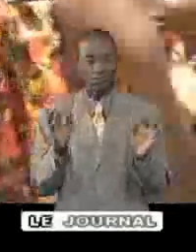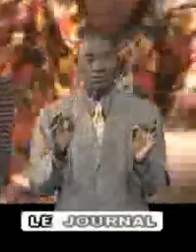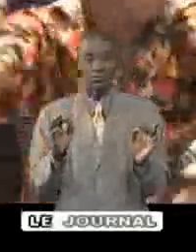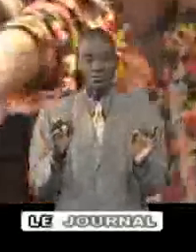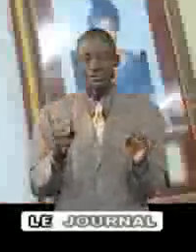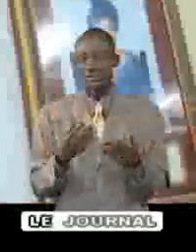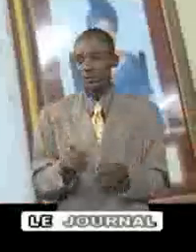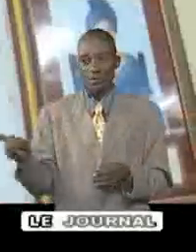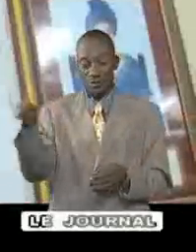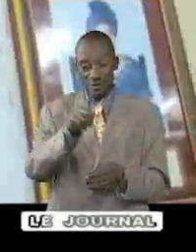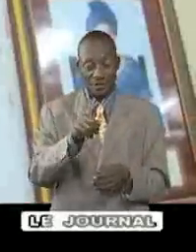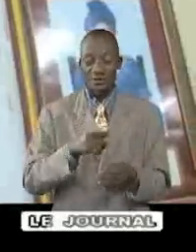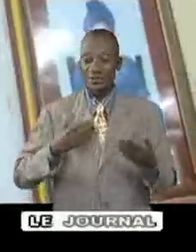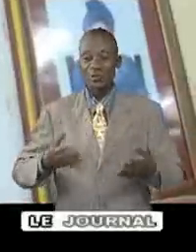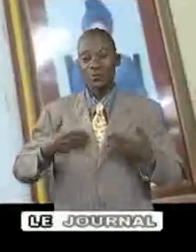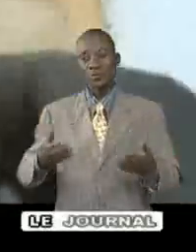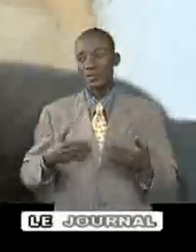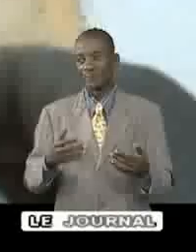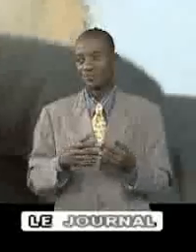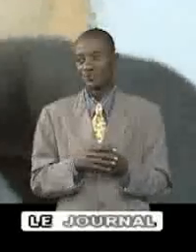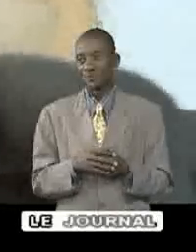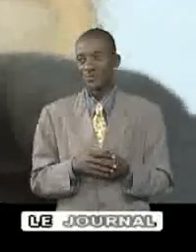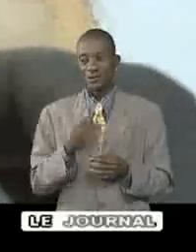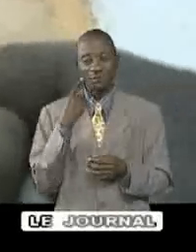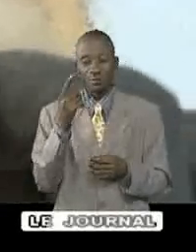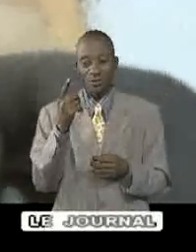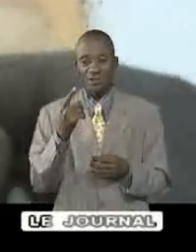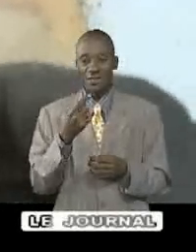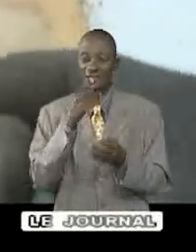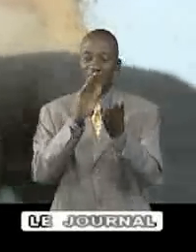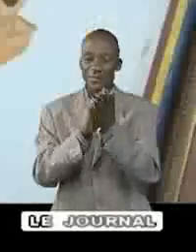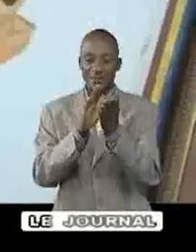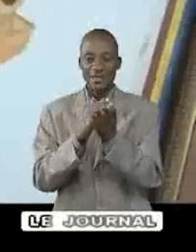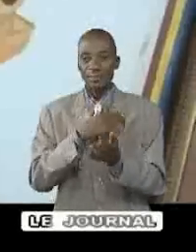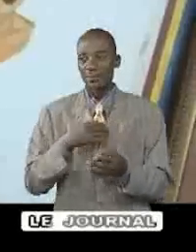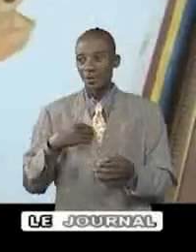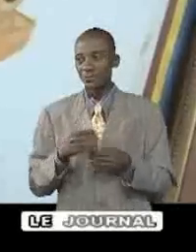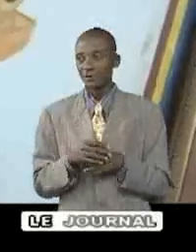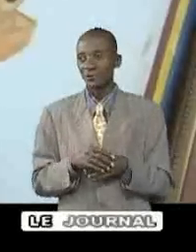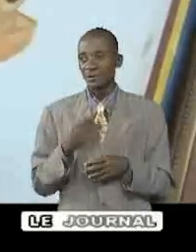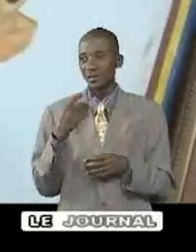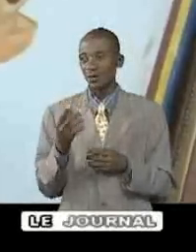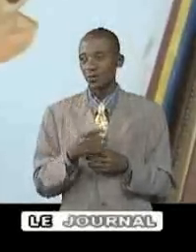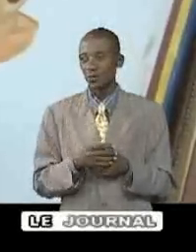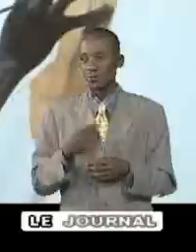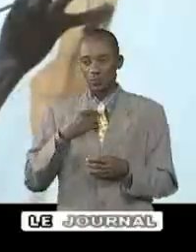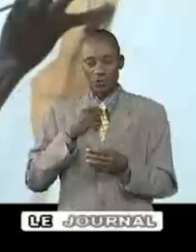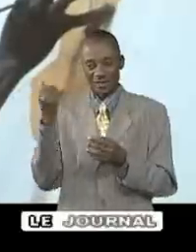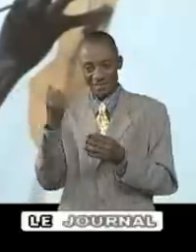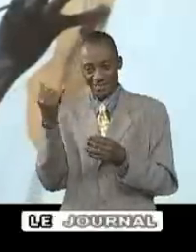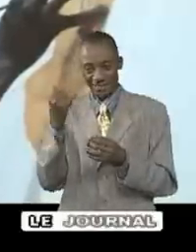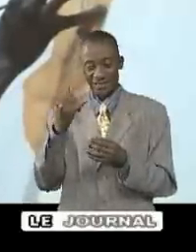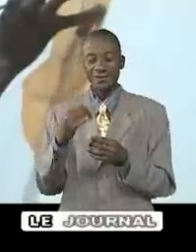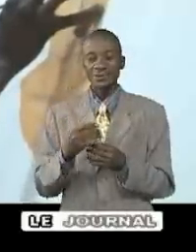manifester leur reconnaissance à la première dame. pour vous remercier pour la première fois